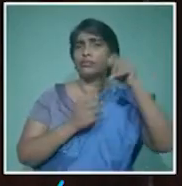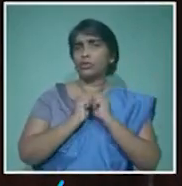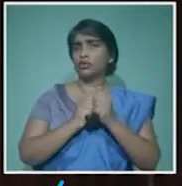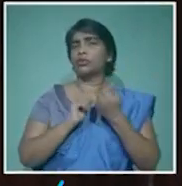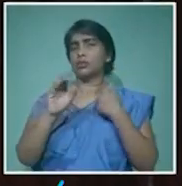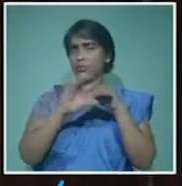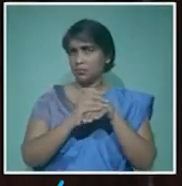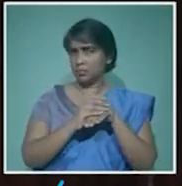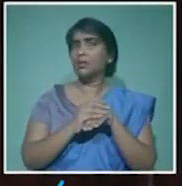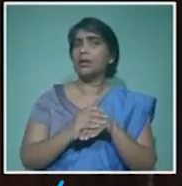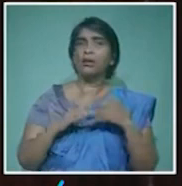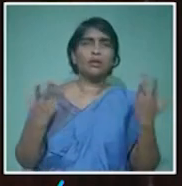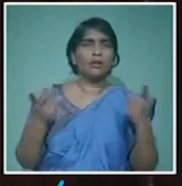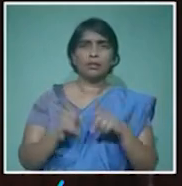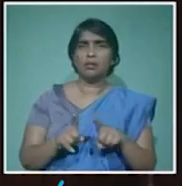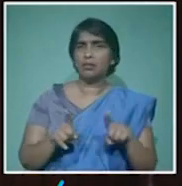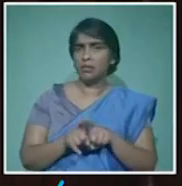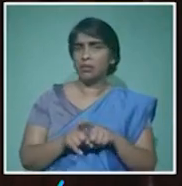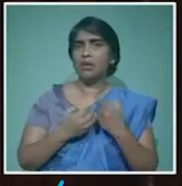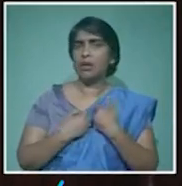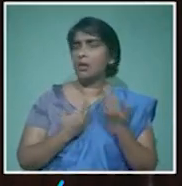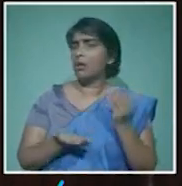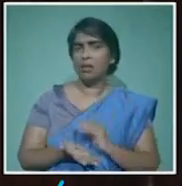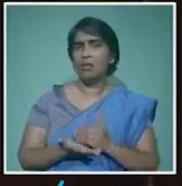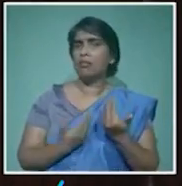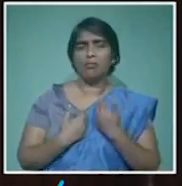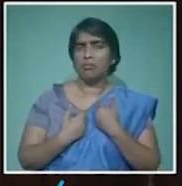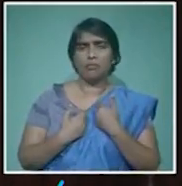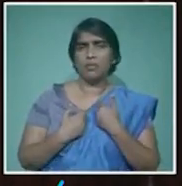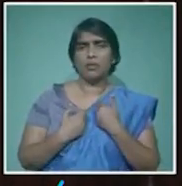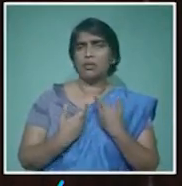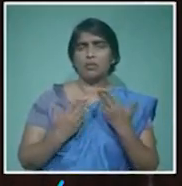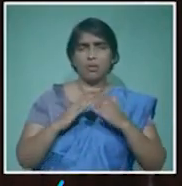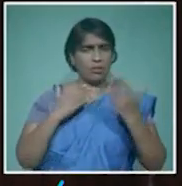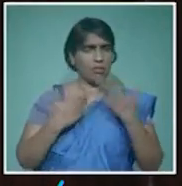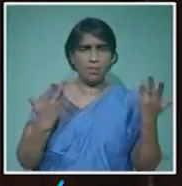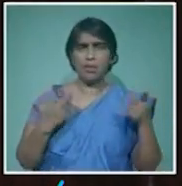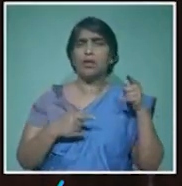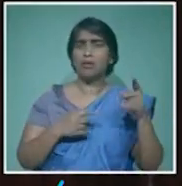රස්සාව කරන්න. එහෙම නැතුව මේ අපිට අහපව් මේ හදාගන්න විදිහක් නැහැ. විශේෂයෙන්ම